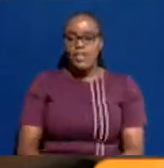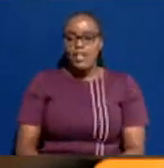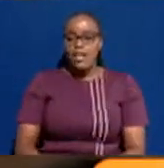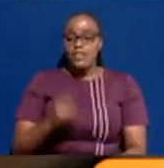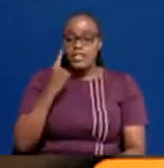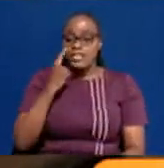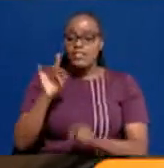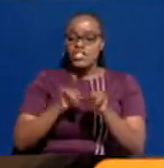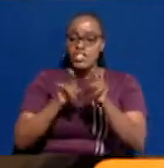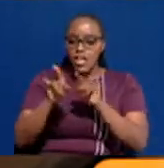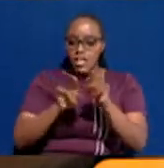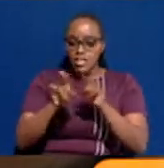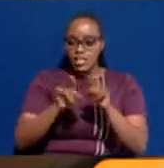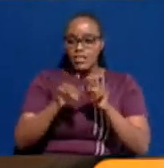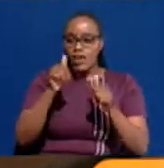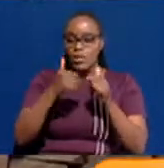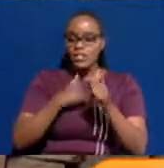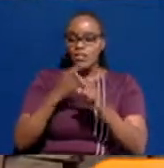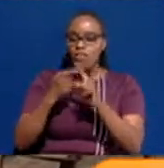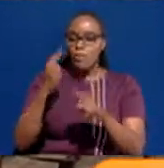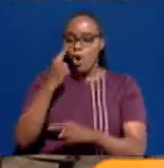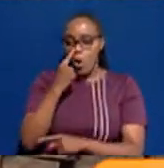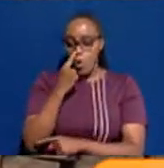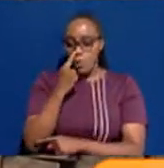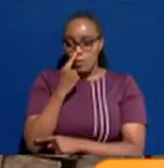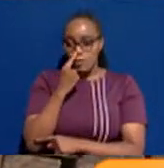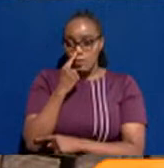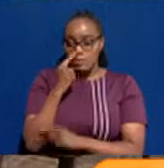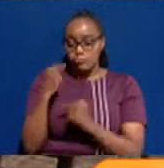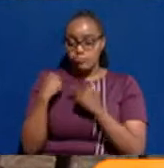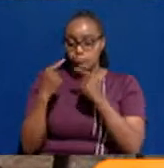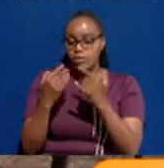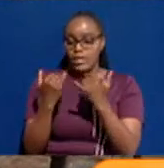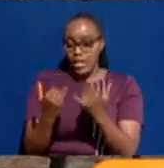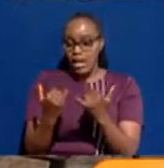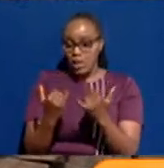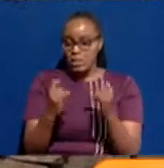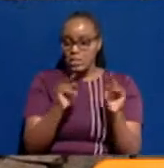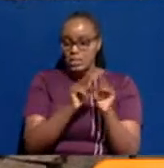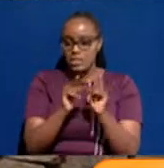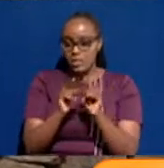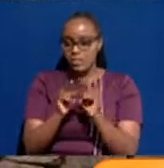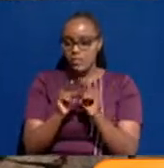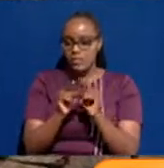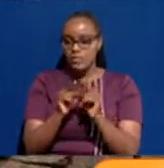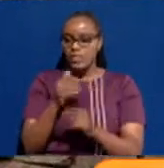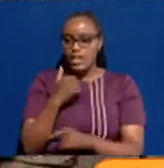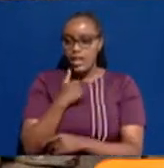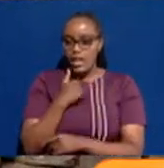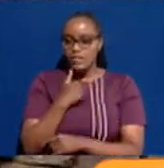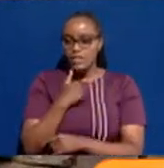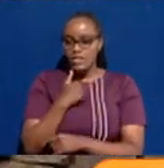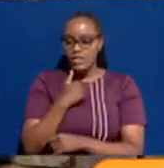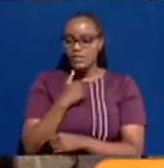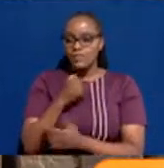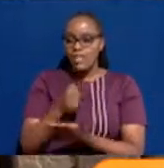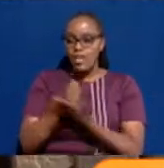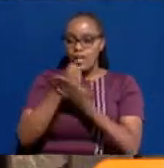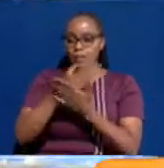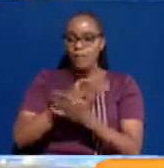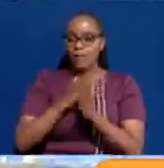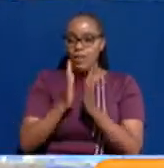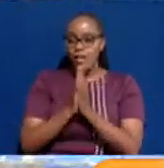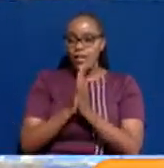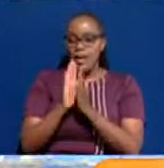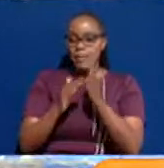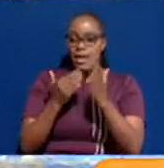Nikiangalia safari yangu kule nilikotoka hadi pale nimefika leo hii, Mungu ndiye ameniwezesha